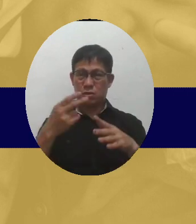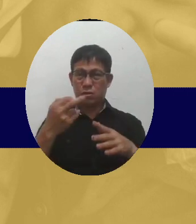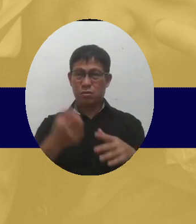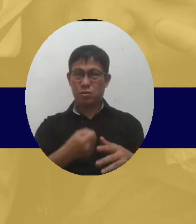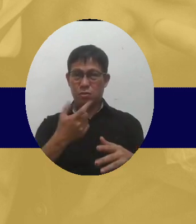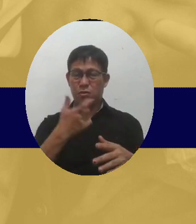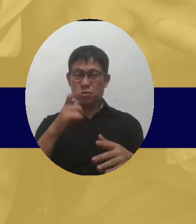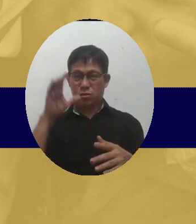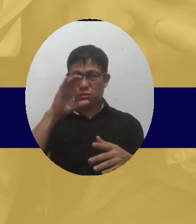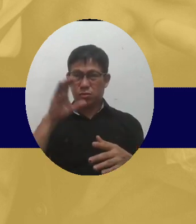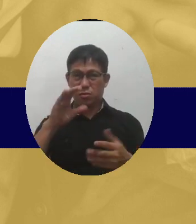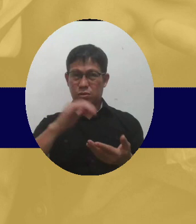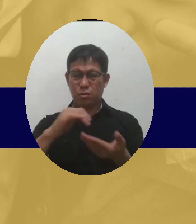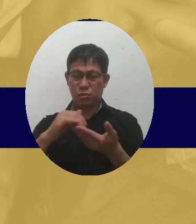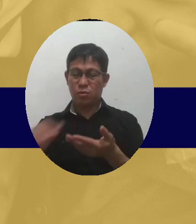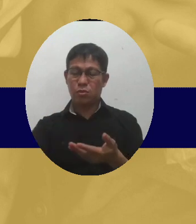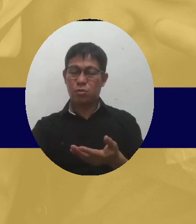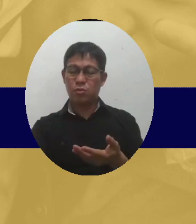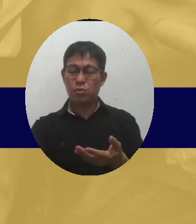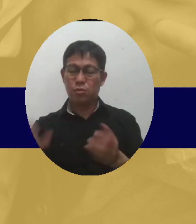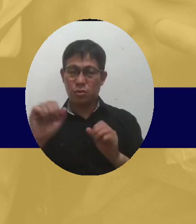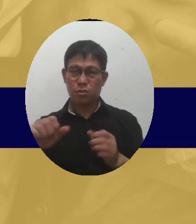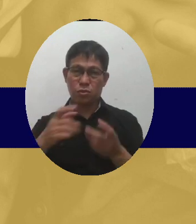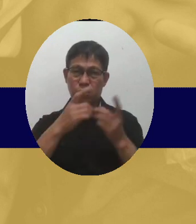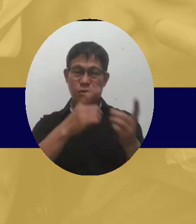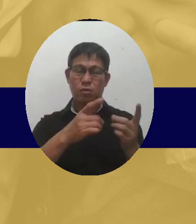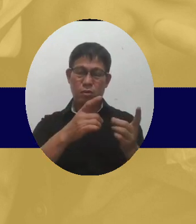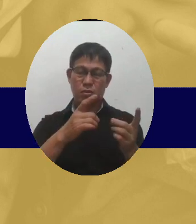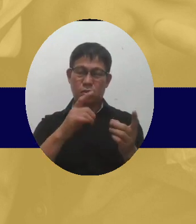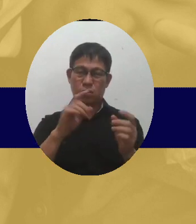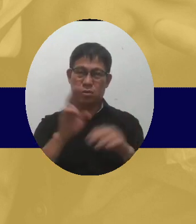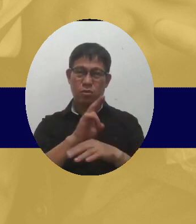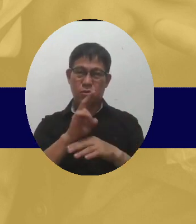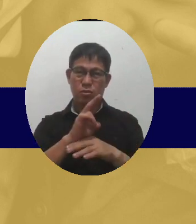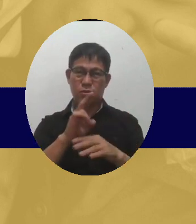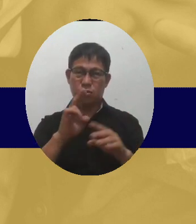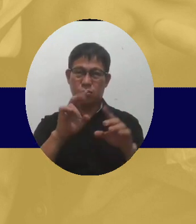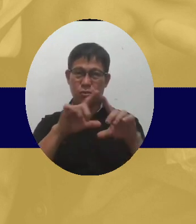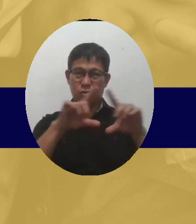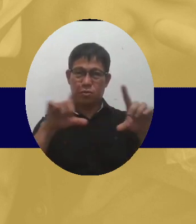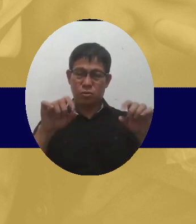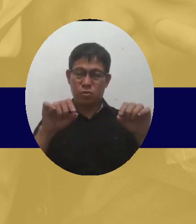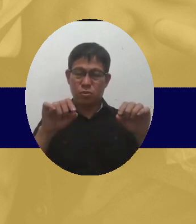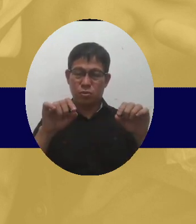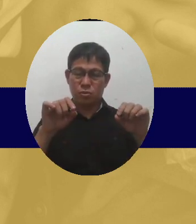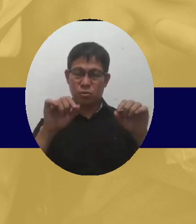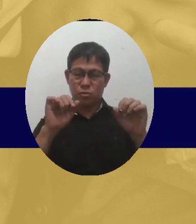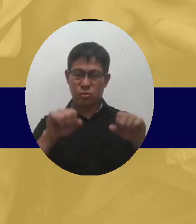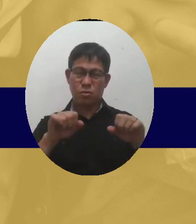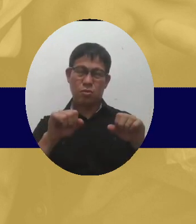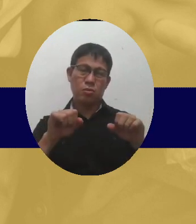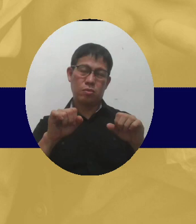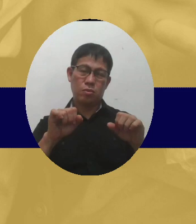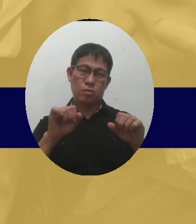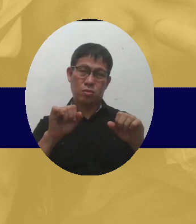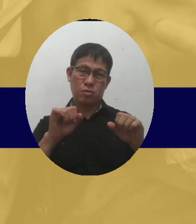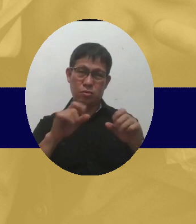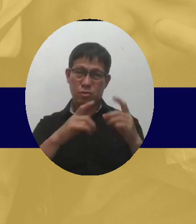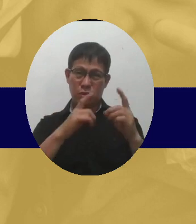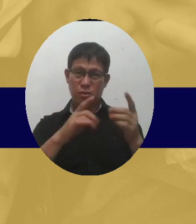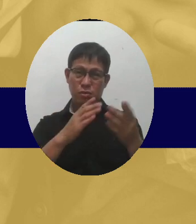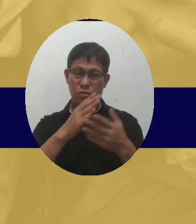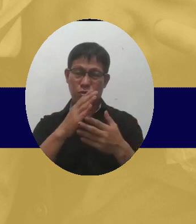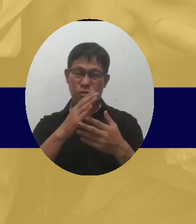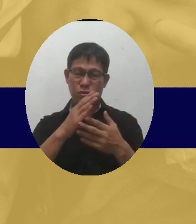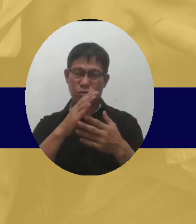QR code gamit ang app. Sa Shopee, isearch lamang ang Kapwa Ko Mahal Ko para makapag-donate kayo gamit ang mga donation